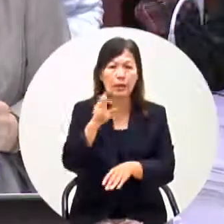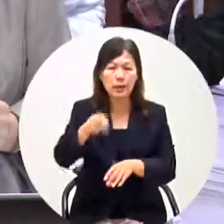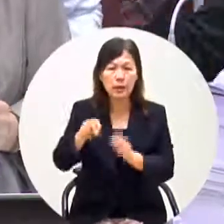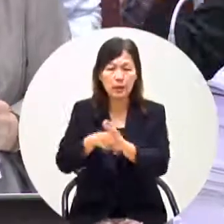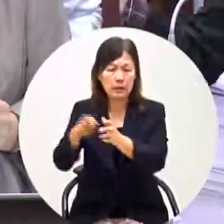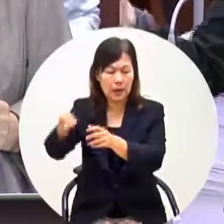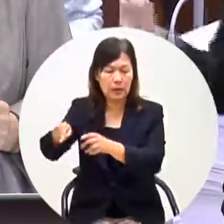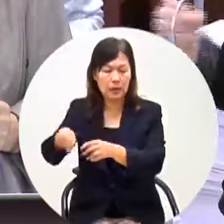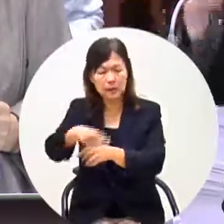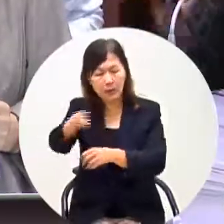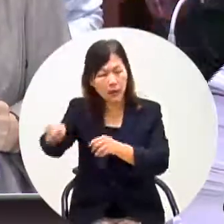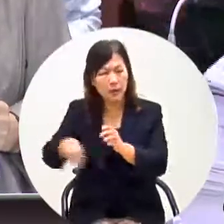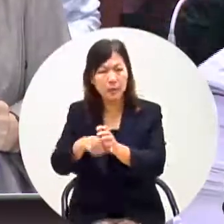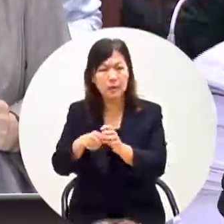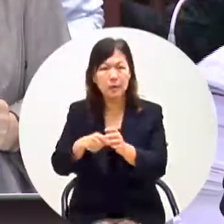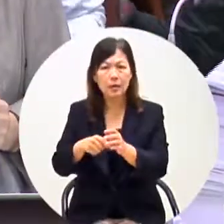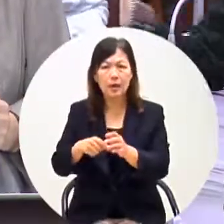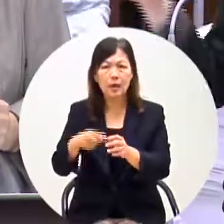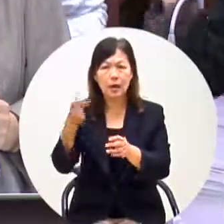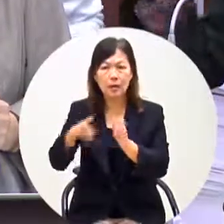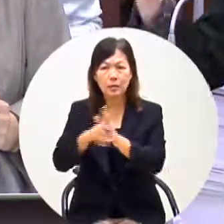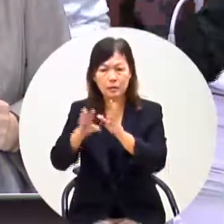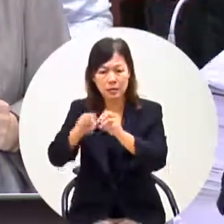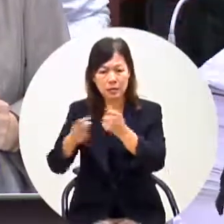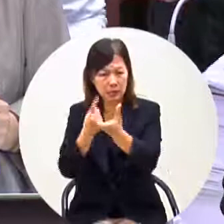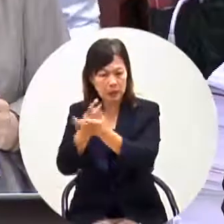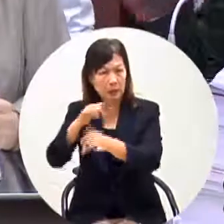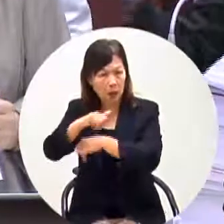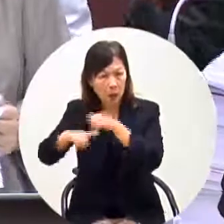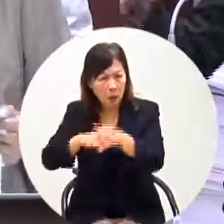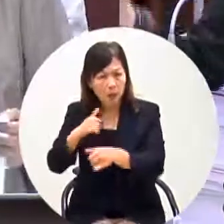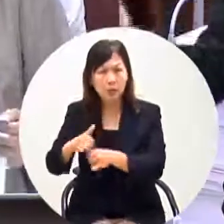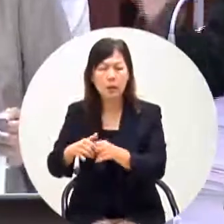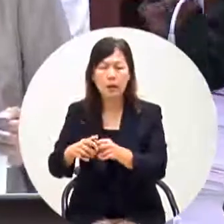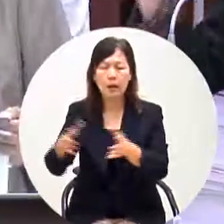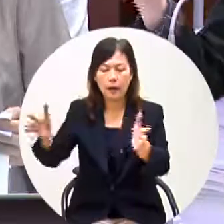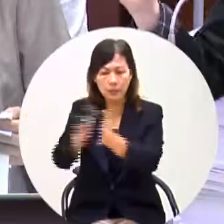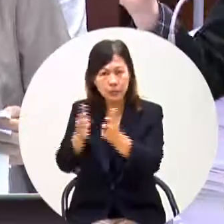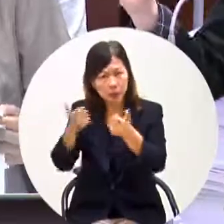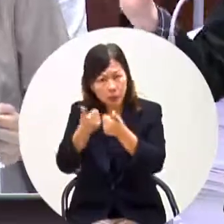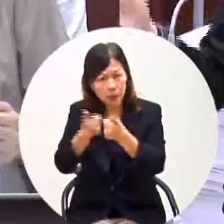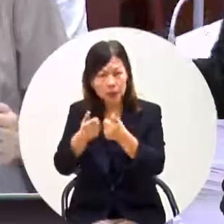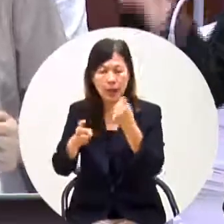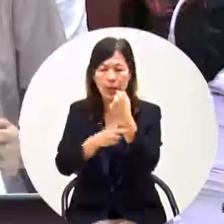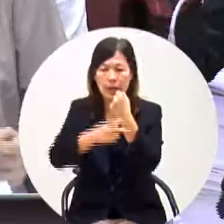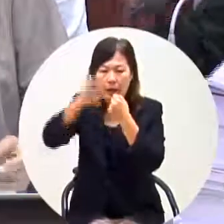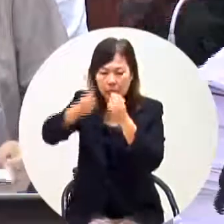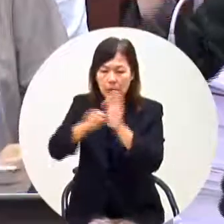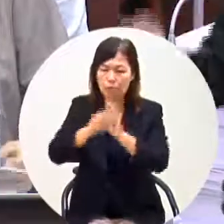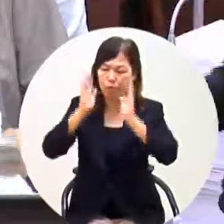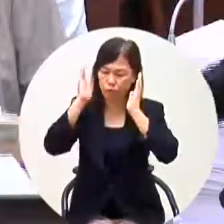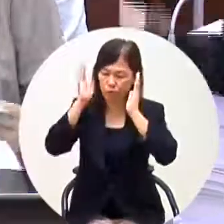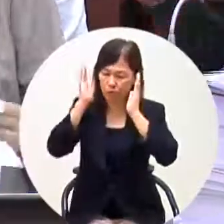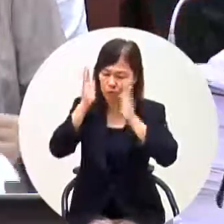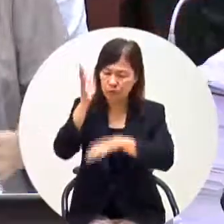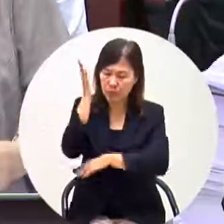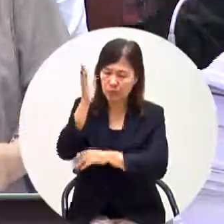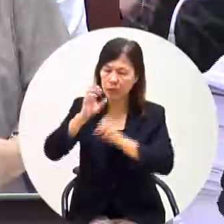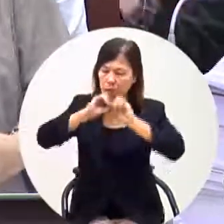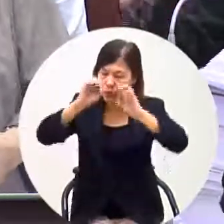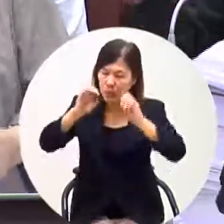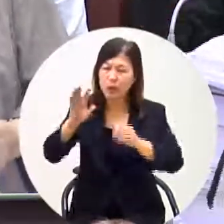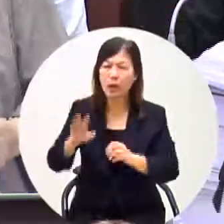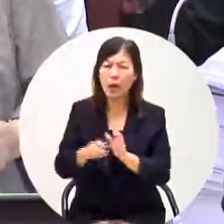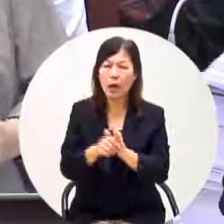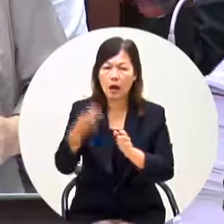方可以参与活动，可以集会，里长可以做政令宣导，甚至有时候发生地震、发生